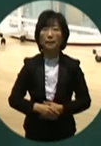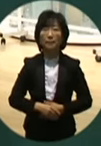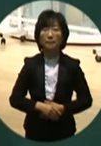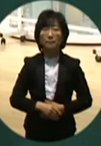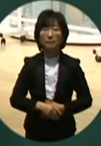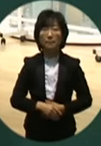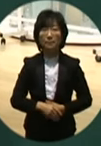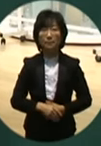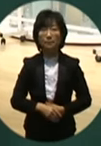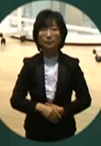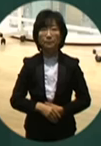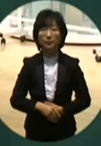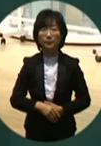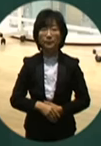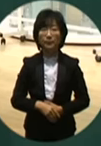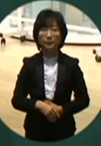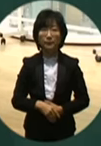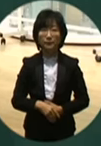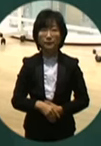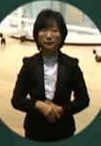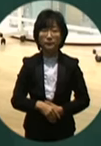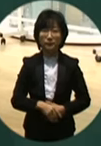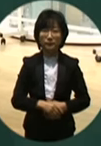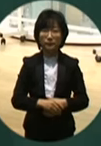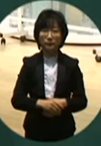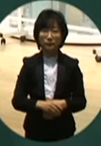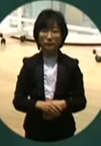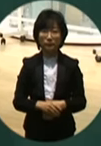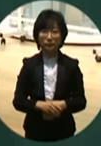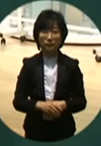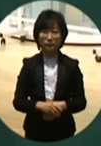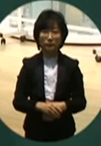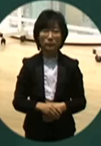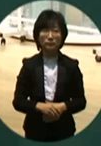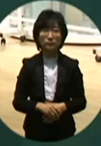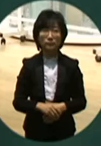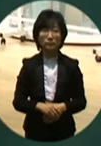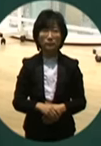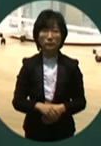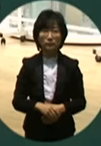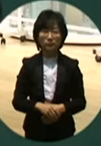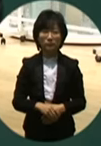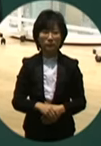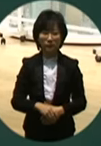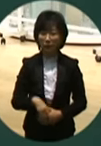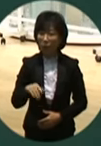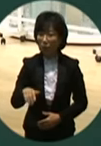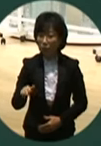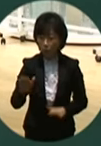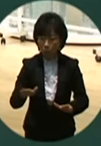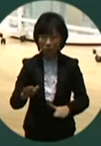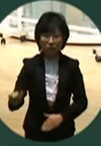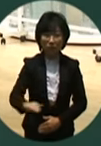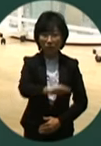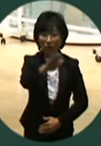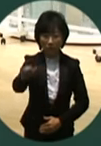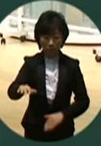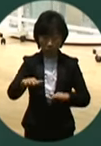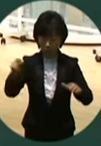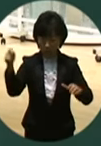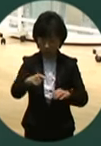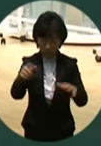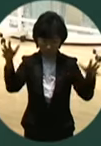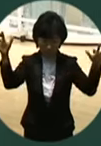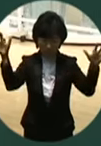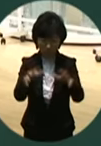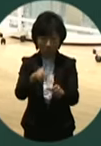have influenced the world. 예, 그래서 이제 여러분들이 이 왜 여기에 모이는가를 항상